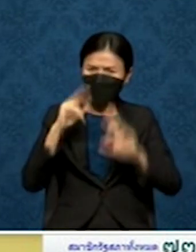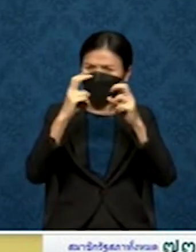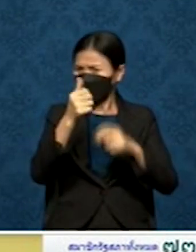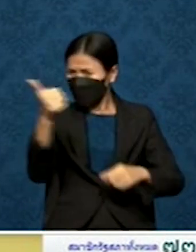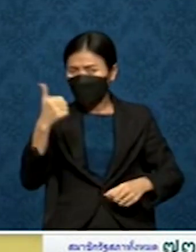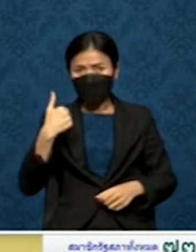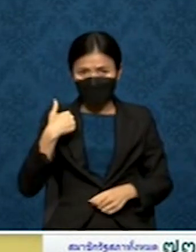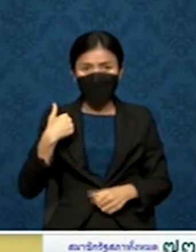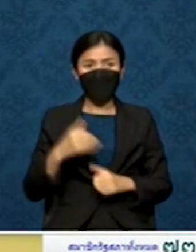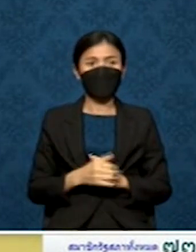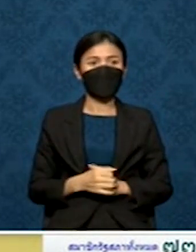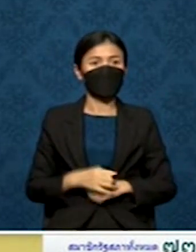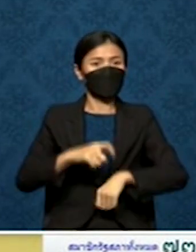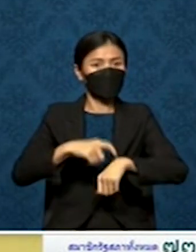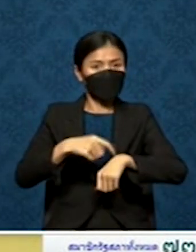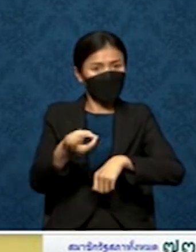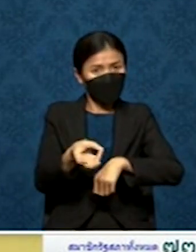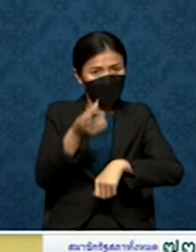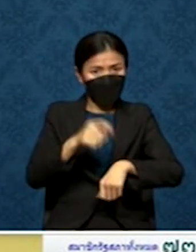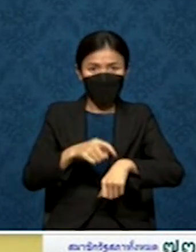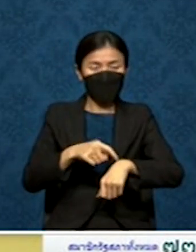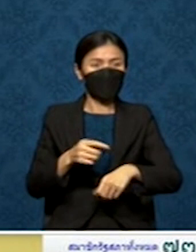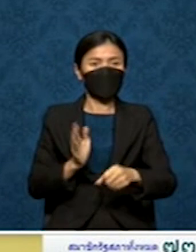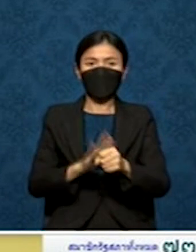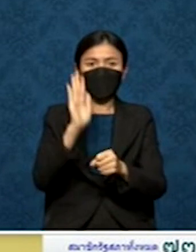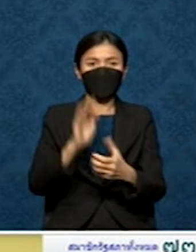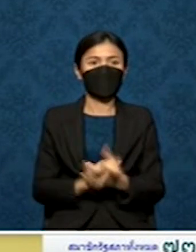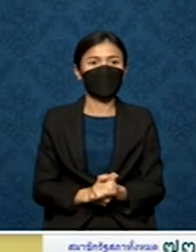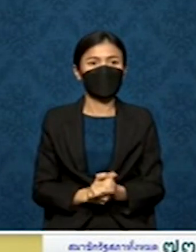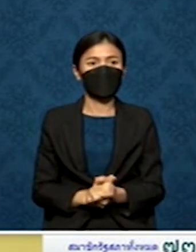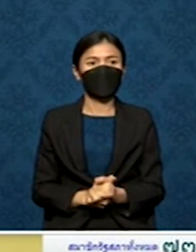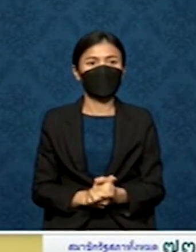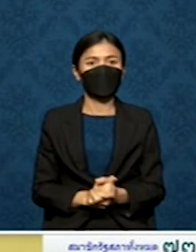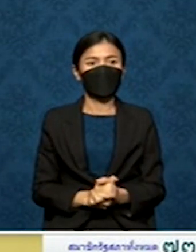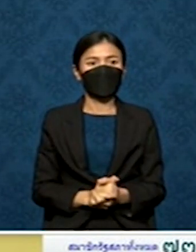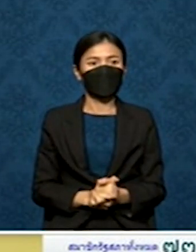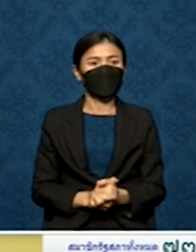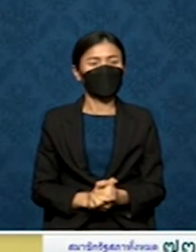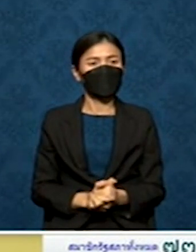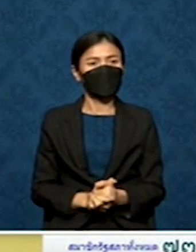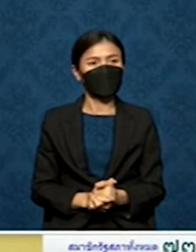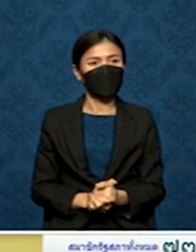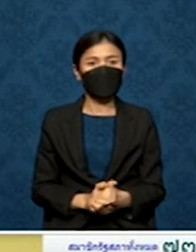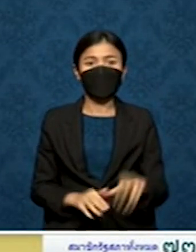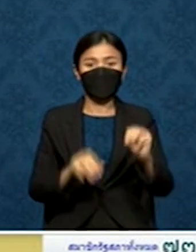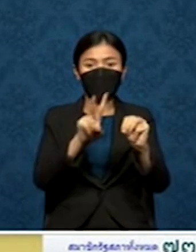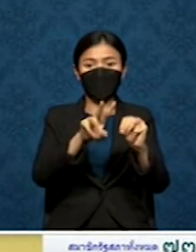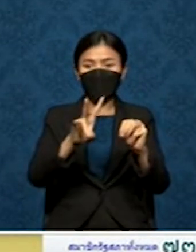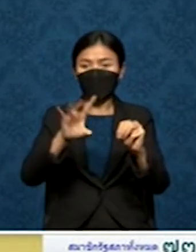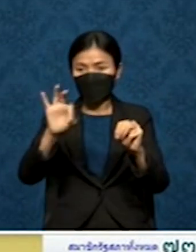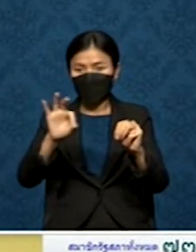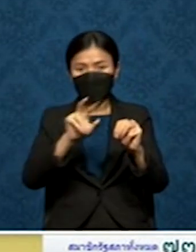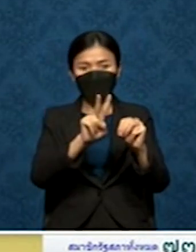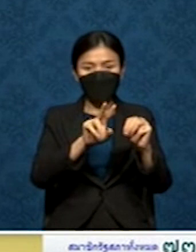ายเรื่องเวลาจำกัดฮะผมก็ขออนุญาตแล้วกันนี่ผมไม่พูดถึง279เลยนะ